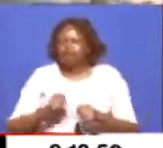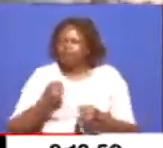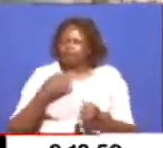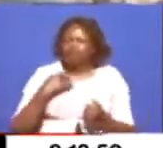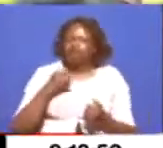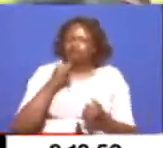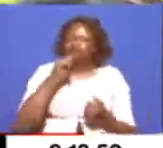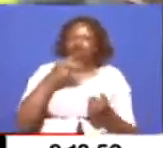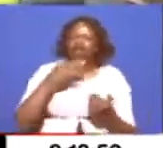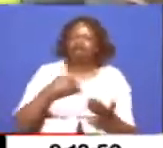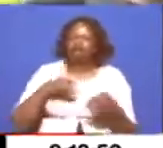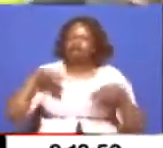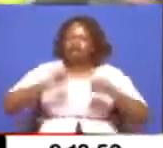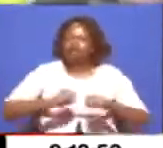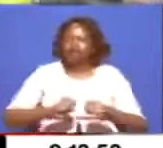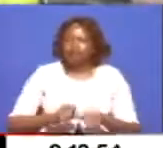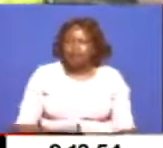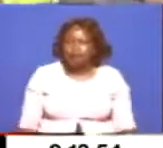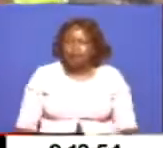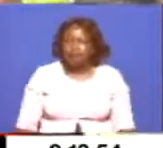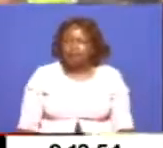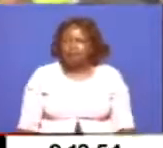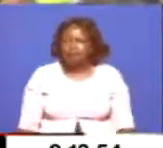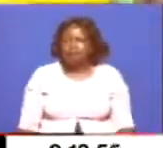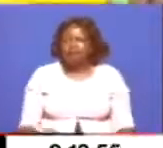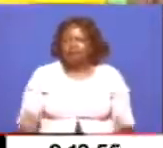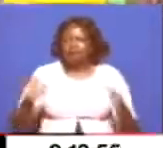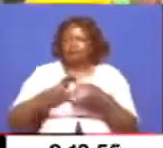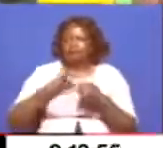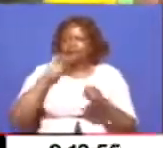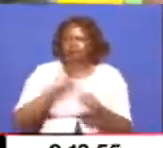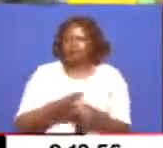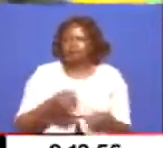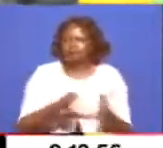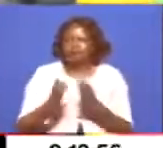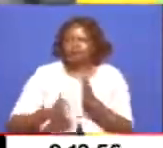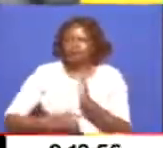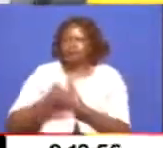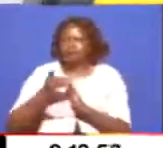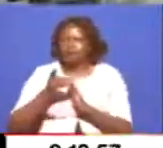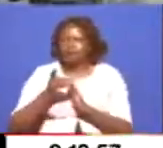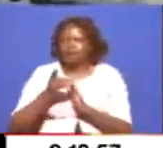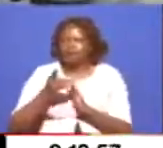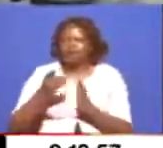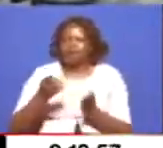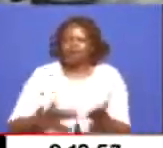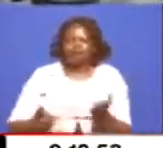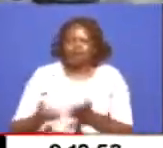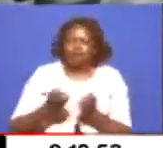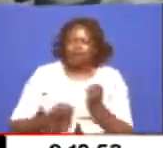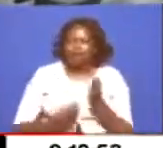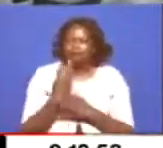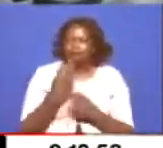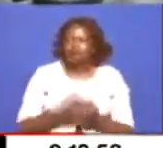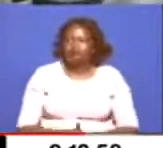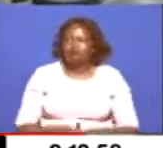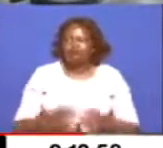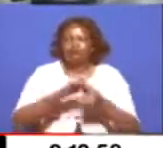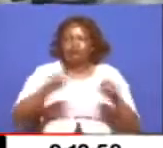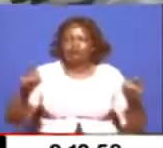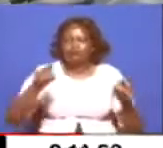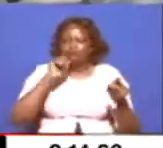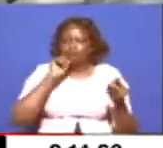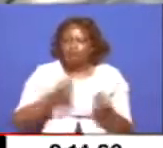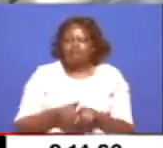to inherit. This as the alliance promised infrastructural development to spur economic growth. Yenye ndugu zetu wa